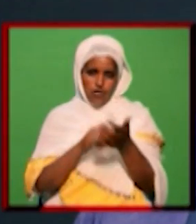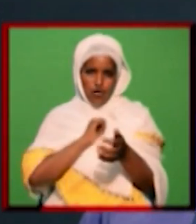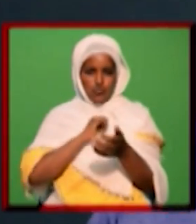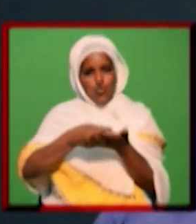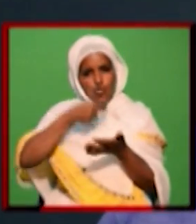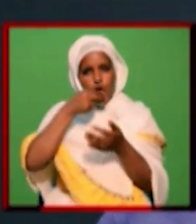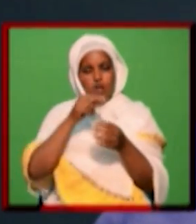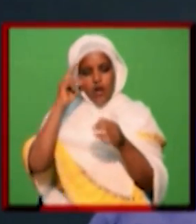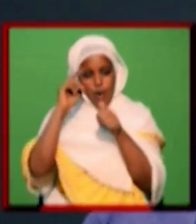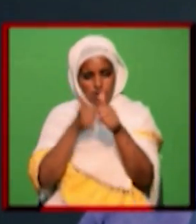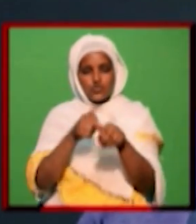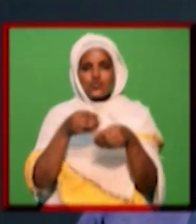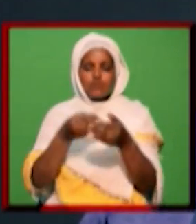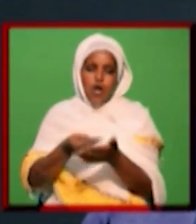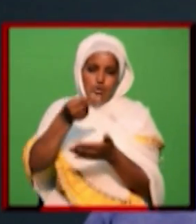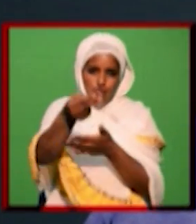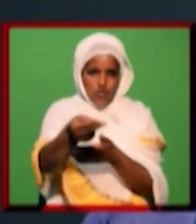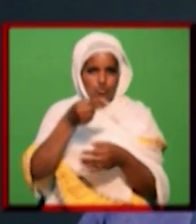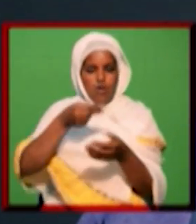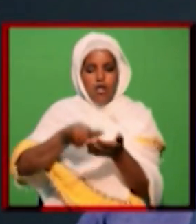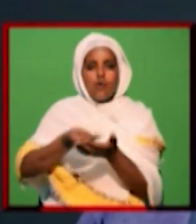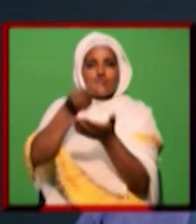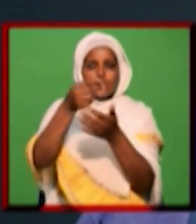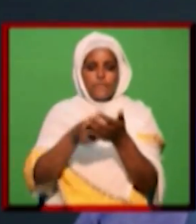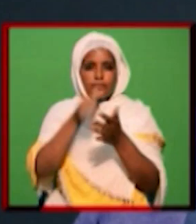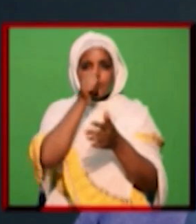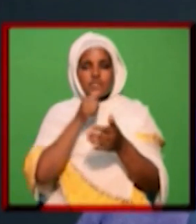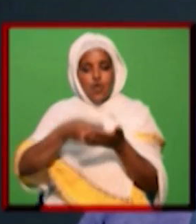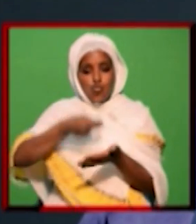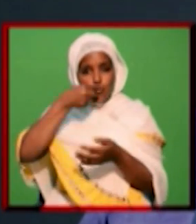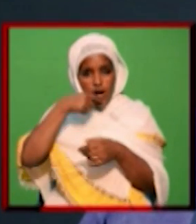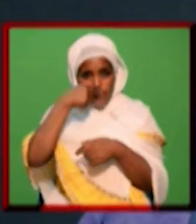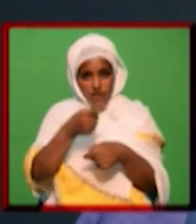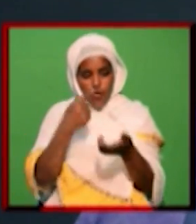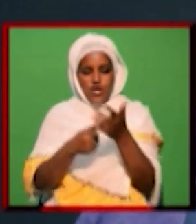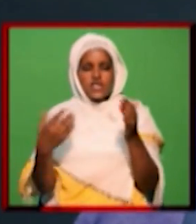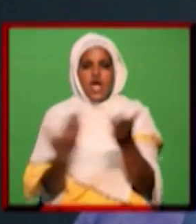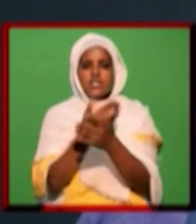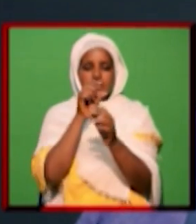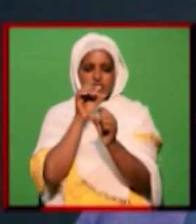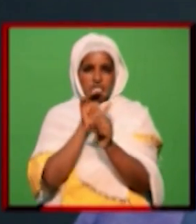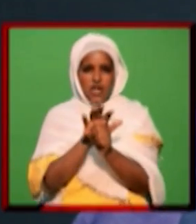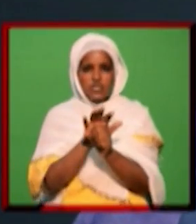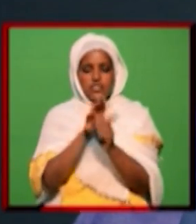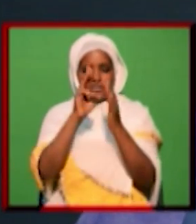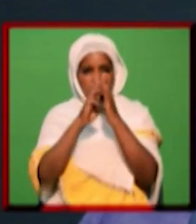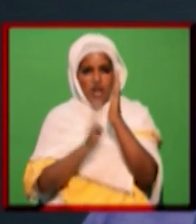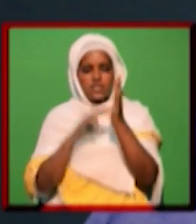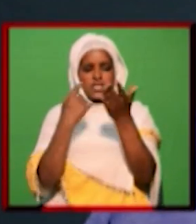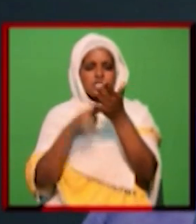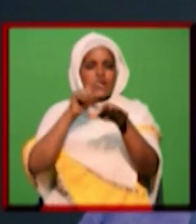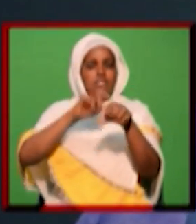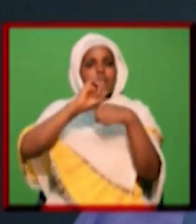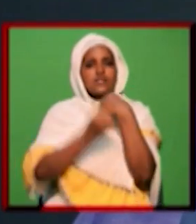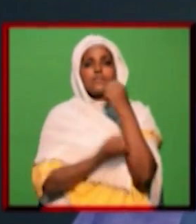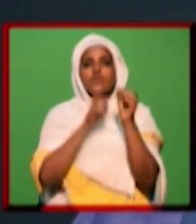ቆርባል ለደቀ መዛሙርቱም ሰጣቸዋል አቁርባቸዋል ይሄ ምስጢረ ቁርባን የምንለው አዲስ የሐዲስ ኪዳን ስርዓት ያን ጊዜ